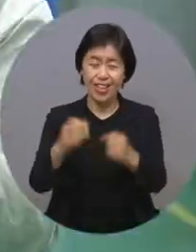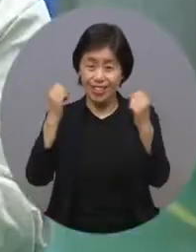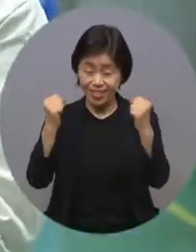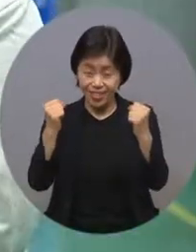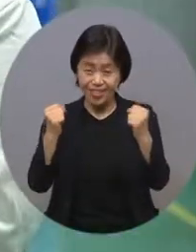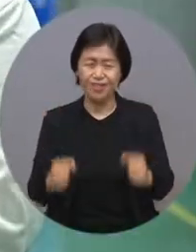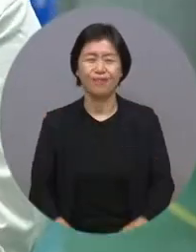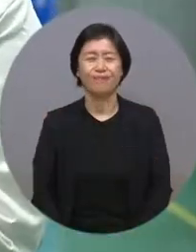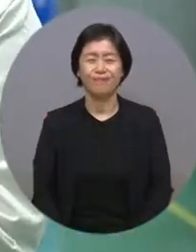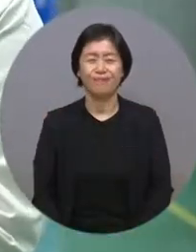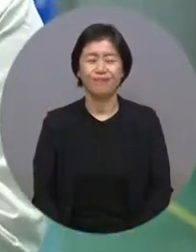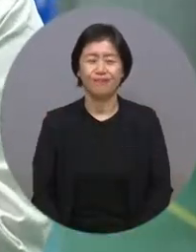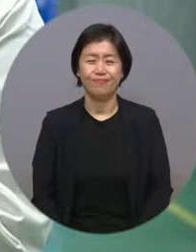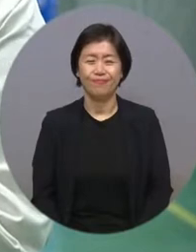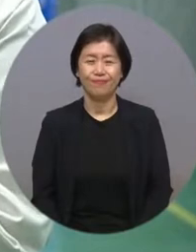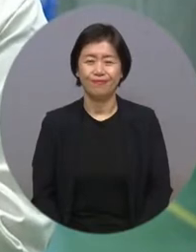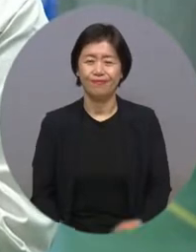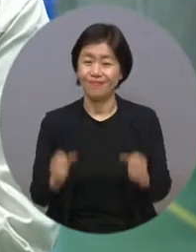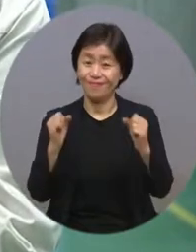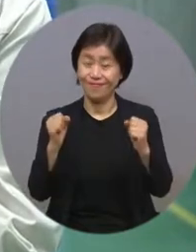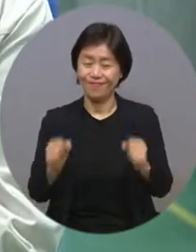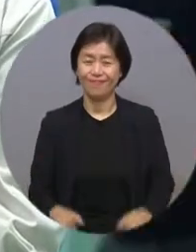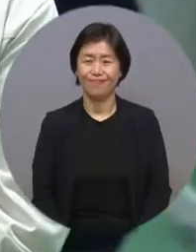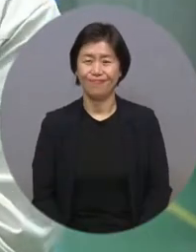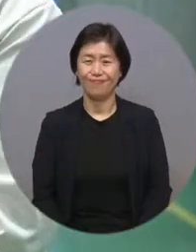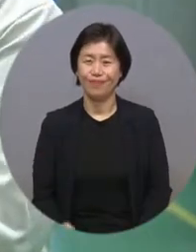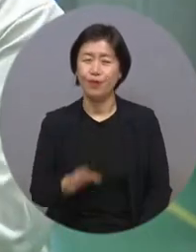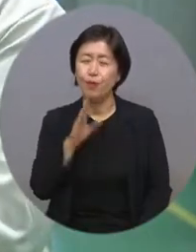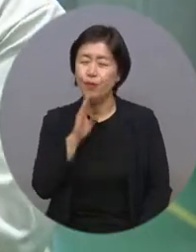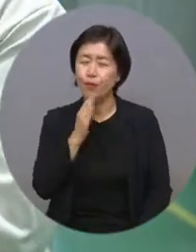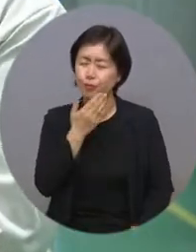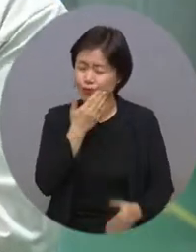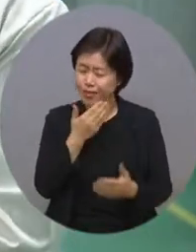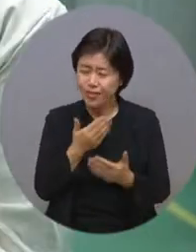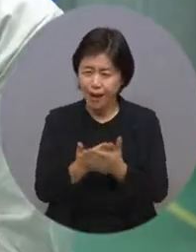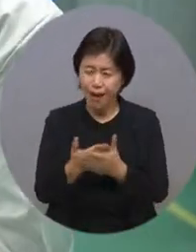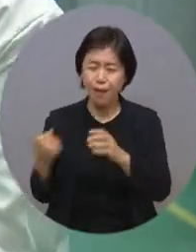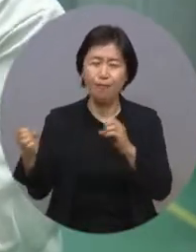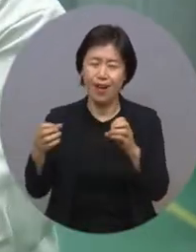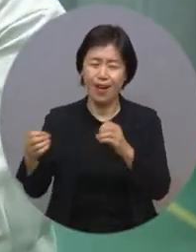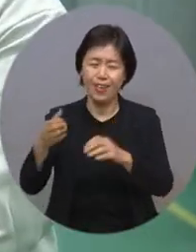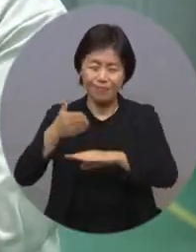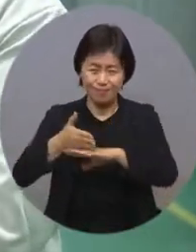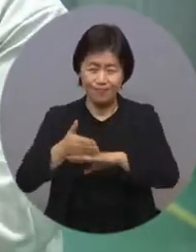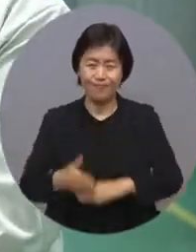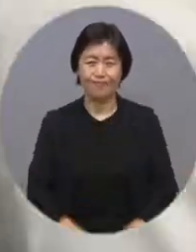화이팅! 화이팅! 너무 귀한 시간 내주셔서 감사합니다.